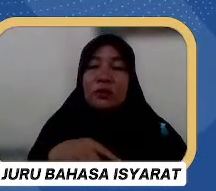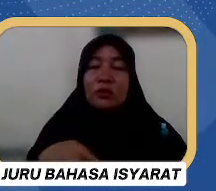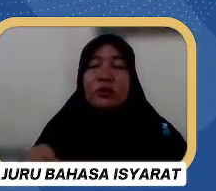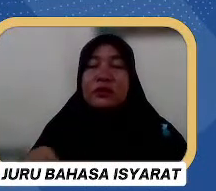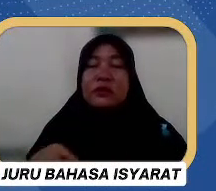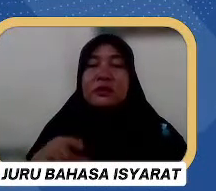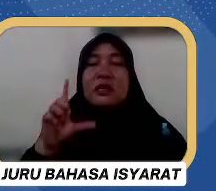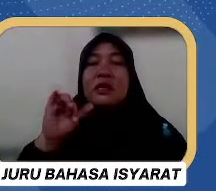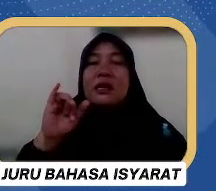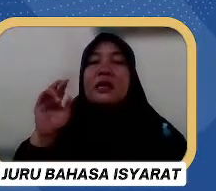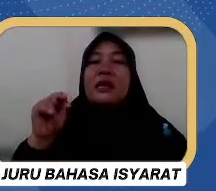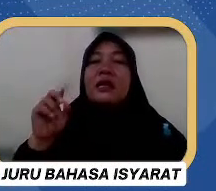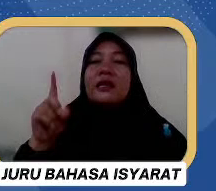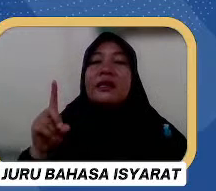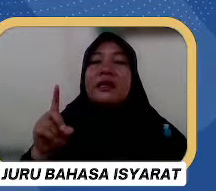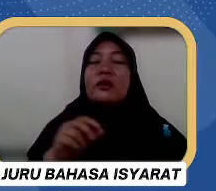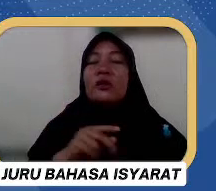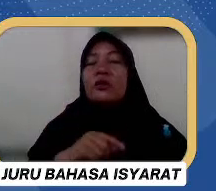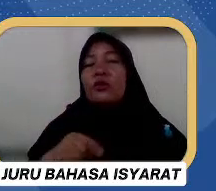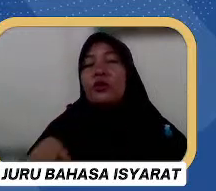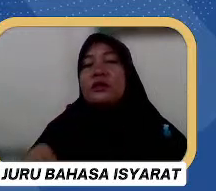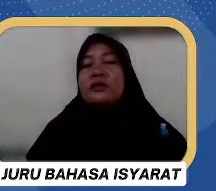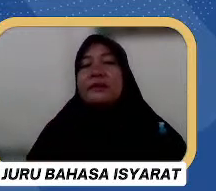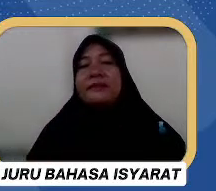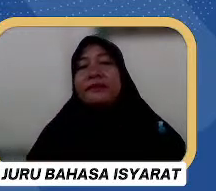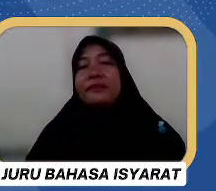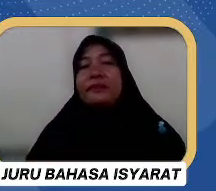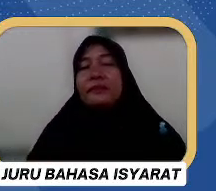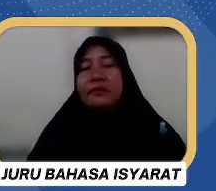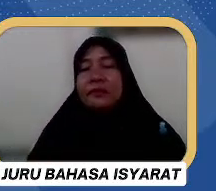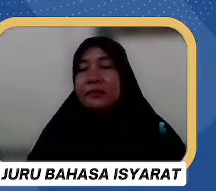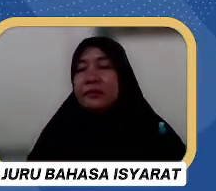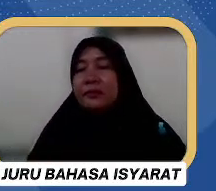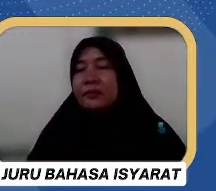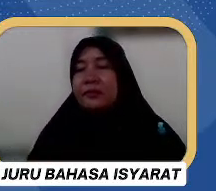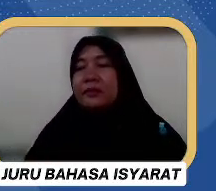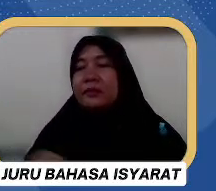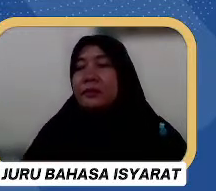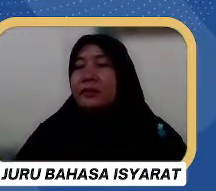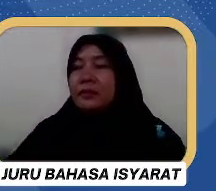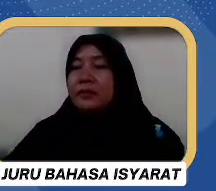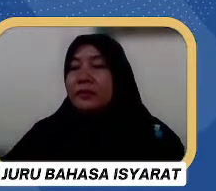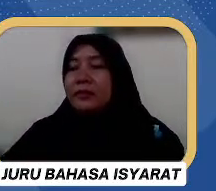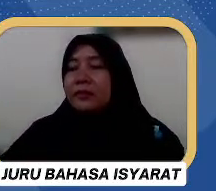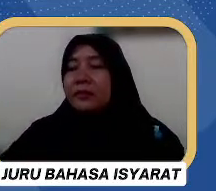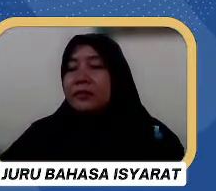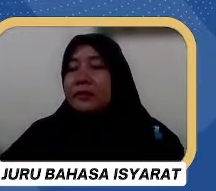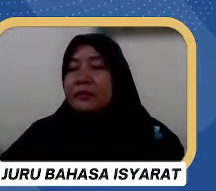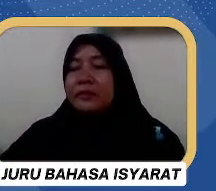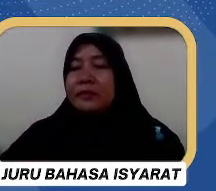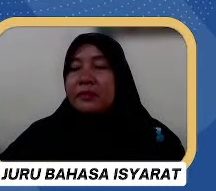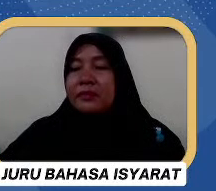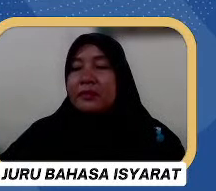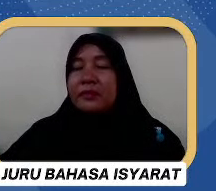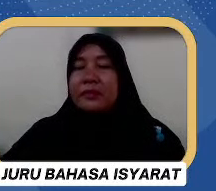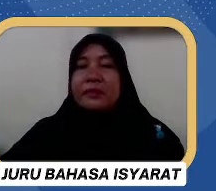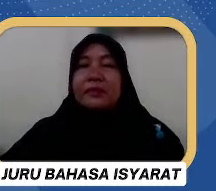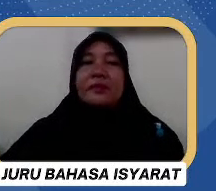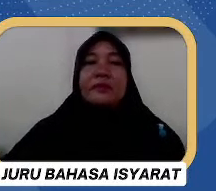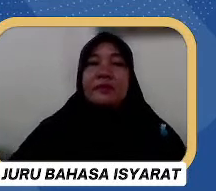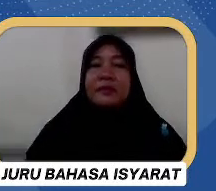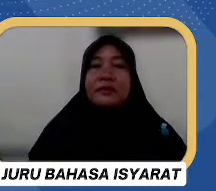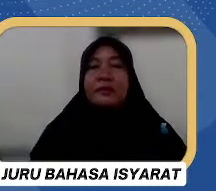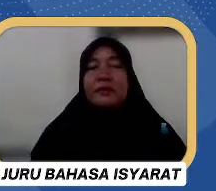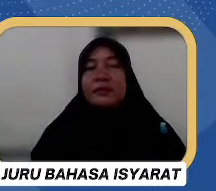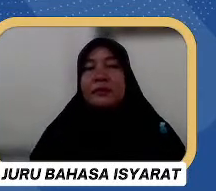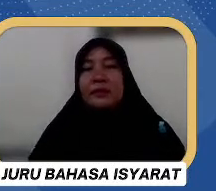kolom chat. Jadi bagi para peserta yang masih bertanya mengenai link absen, bisa langsung dapat mengisi link absen yang